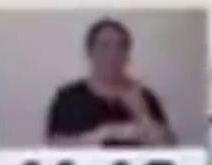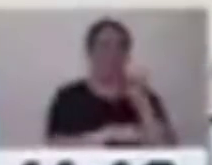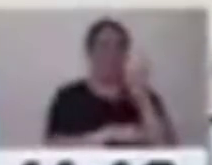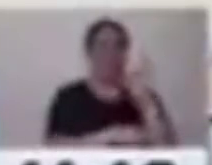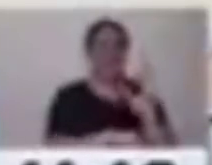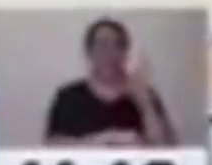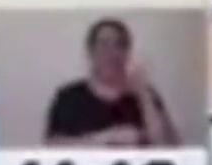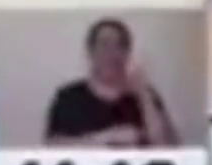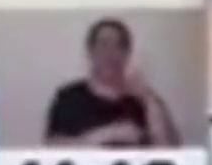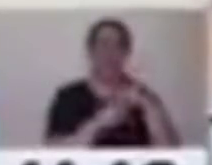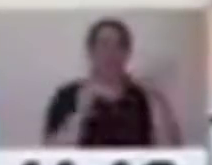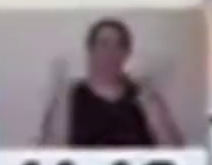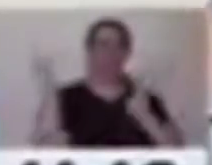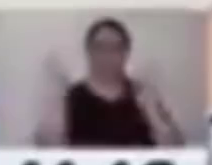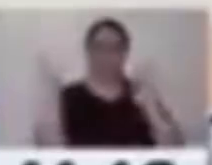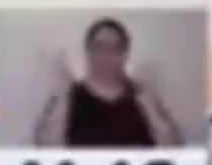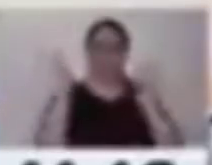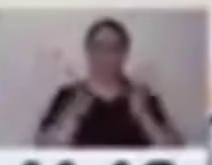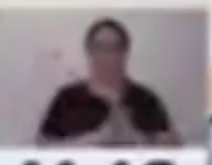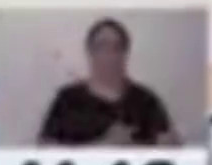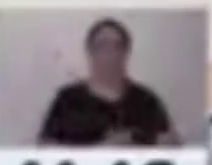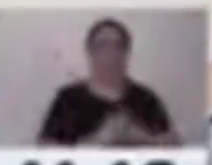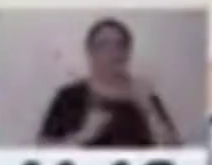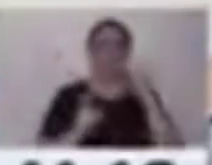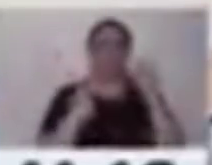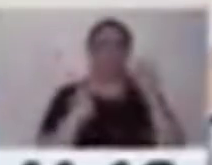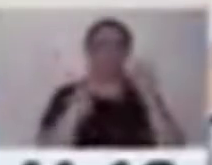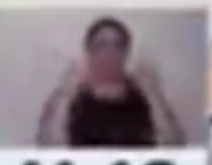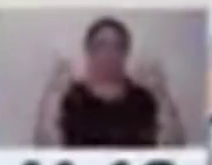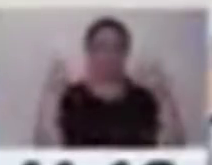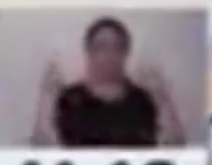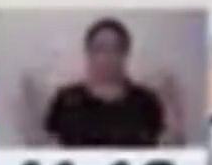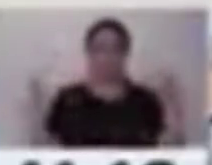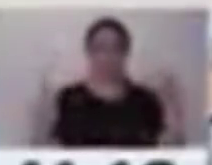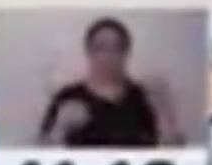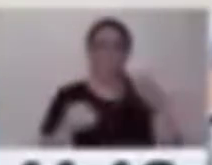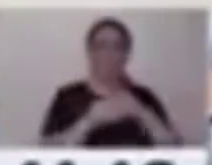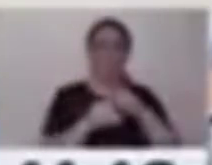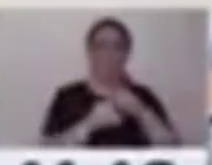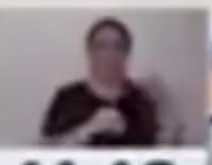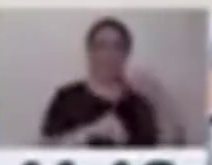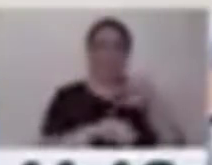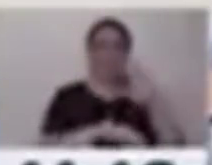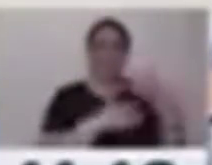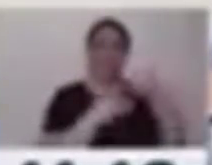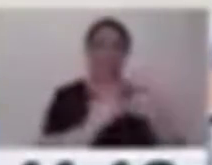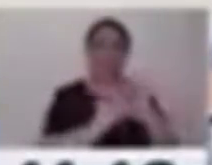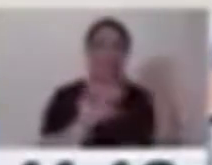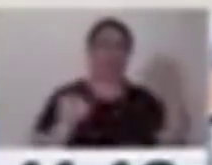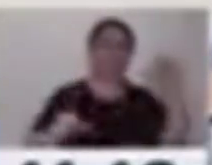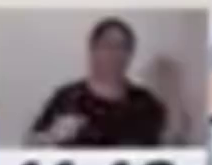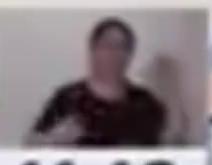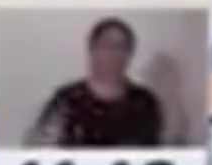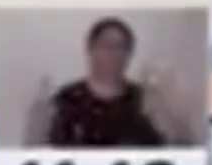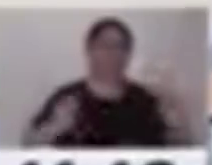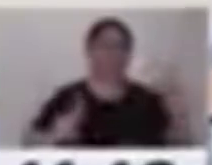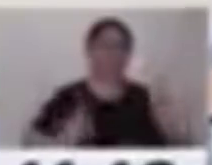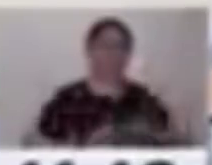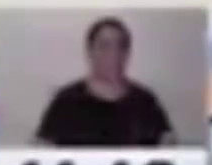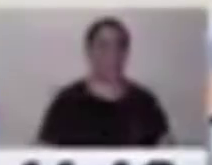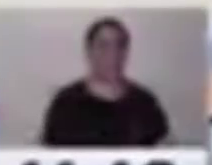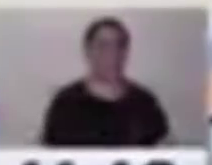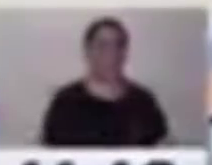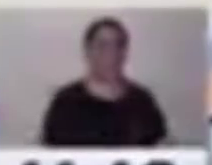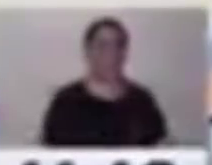to Individuals in Crisis Situation. Dito po ay nagkaroon sila ng medical